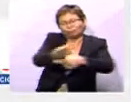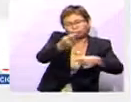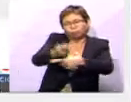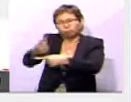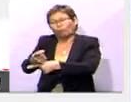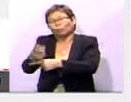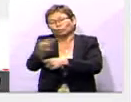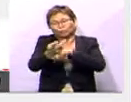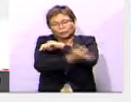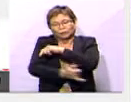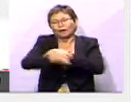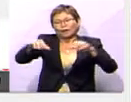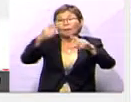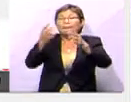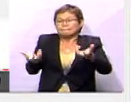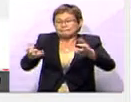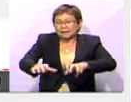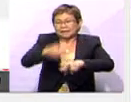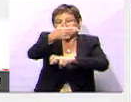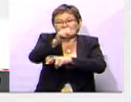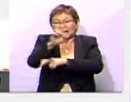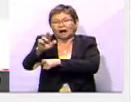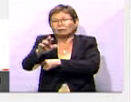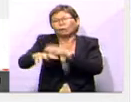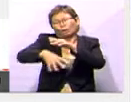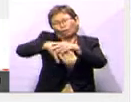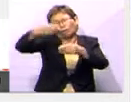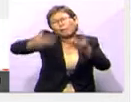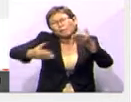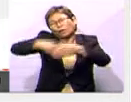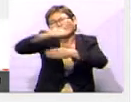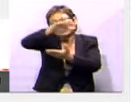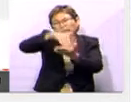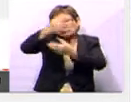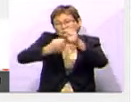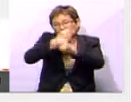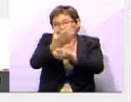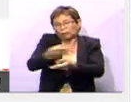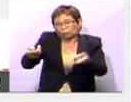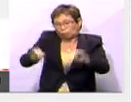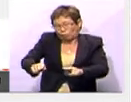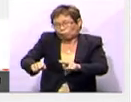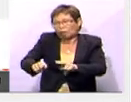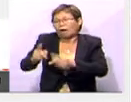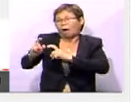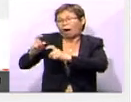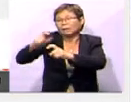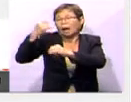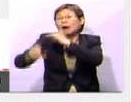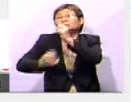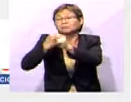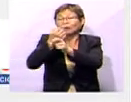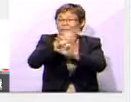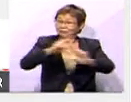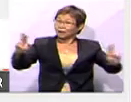Bidaan untuk projek HSR itu dijangka dikeluarkan pertengahan tahun ini dan kontrak dijangka diberi akhir tahun. Apabila